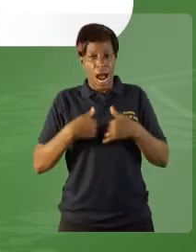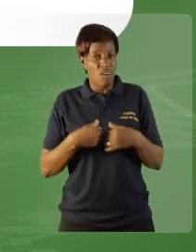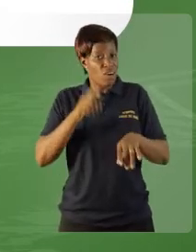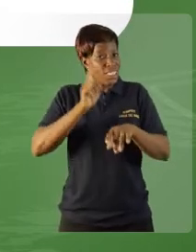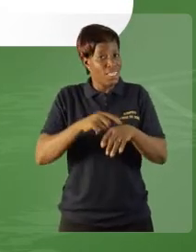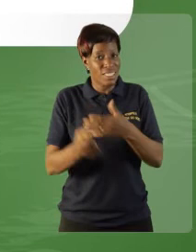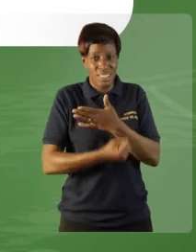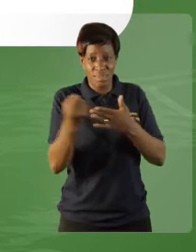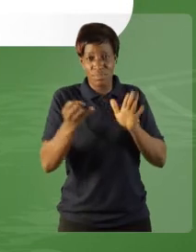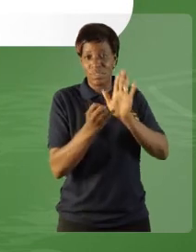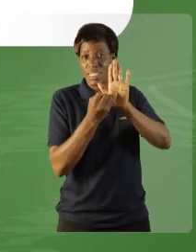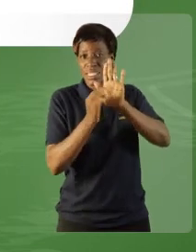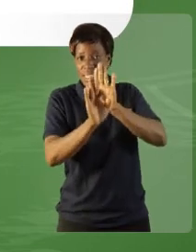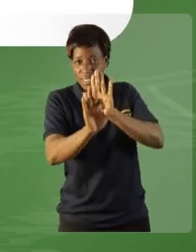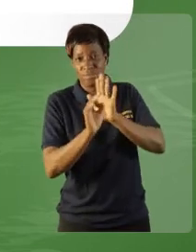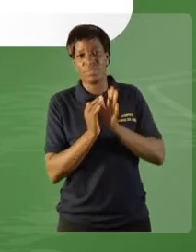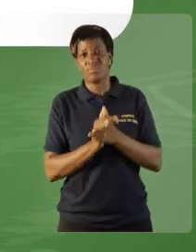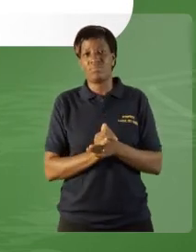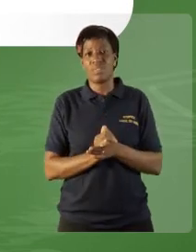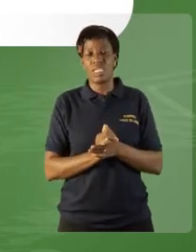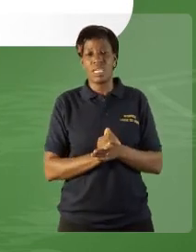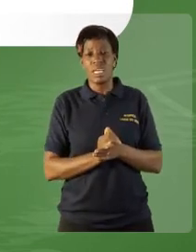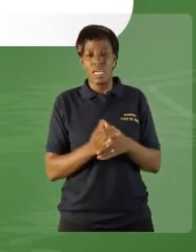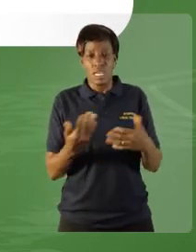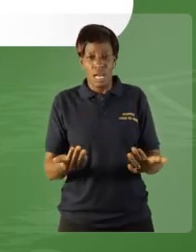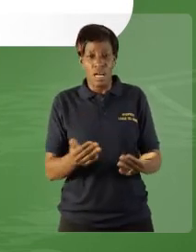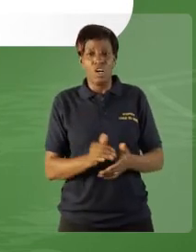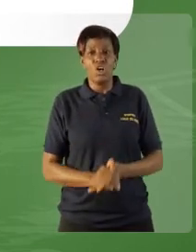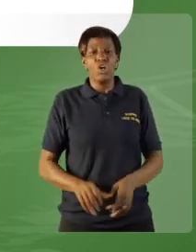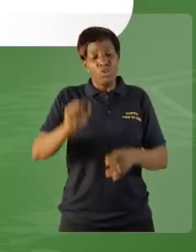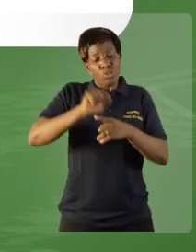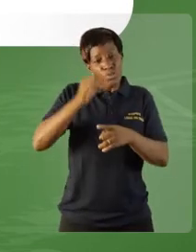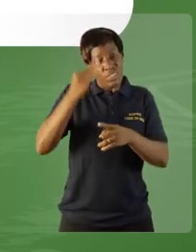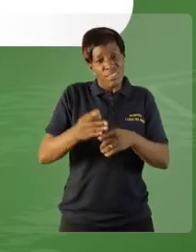de l'indicatif, le subjonctif présent.